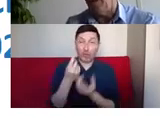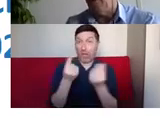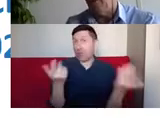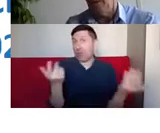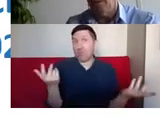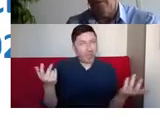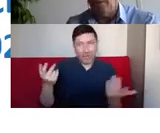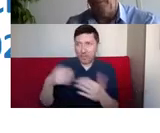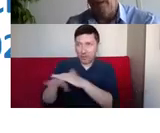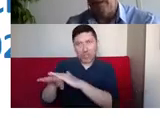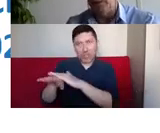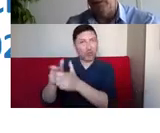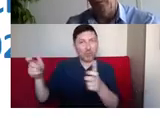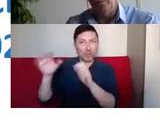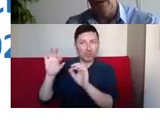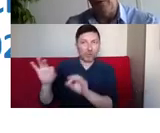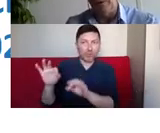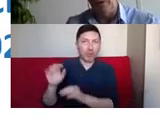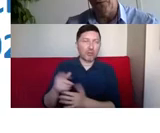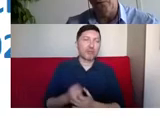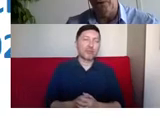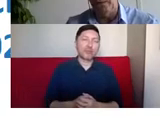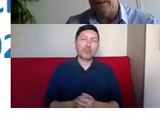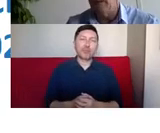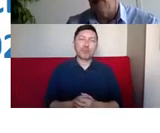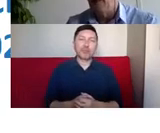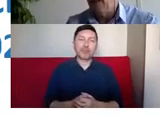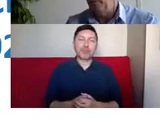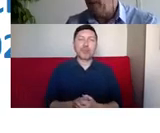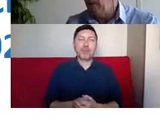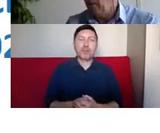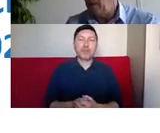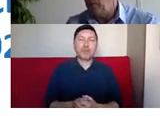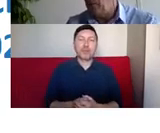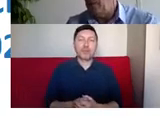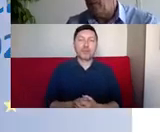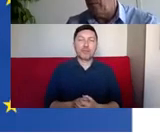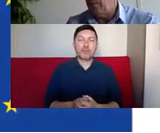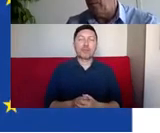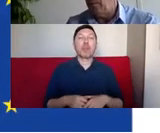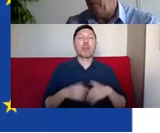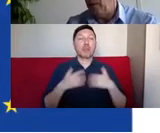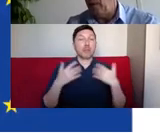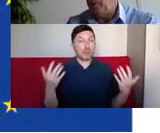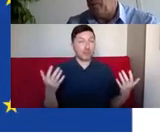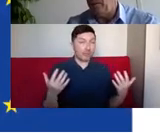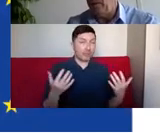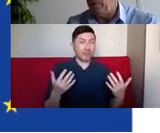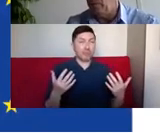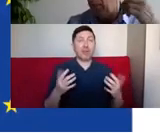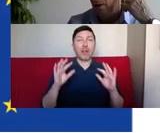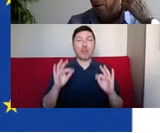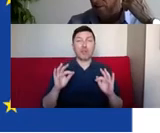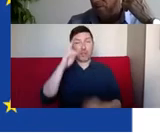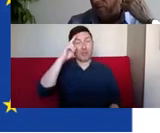monter cette semaine pour l'emploi et les différentes actions que l'on met en place. Et puis maintenant, par rapport à la dimension européenne,